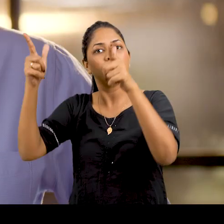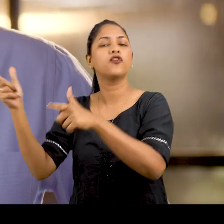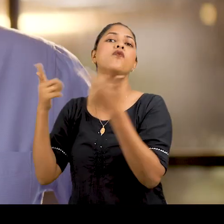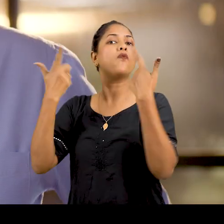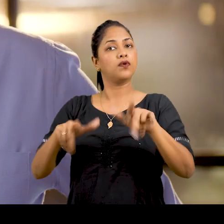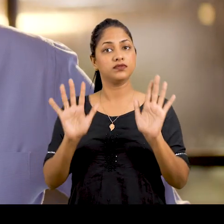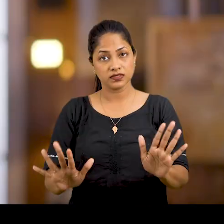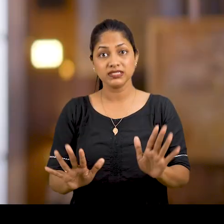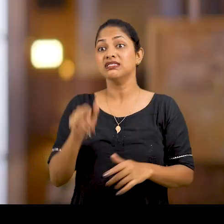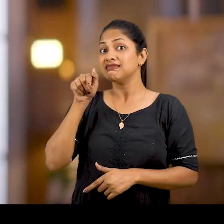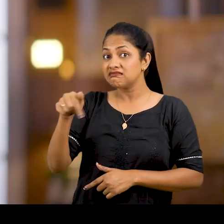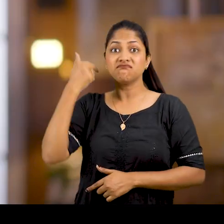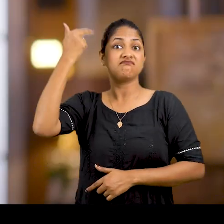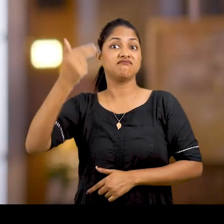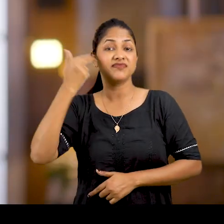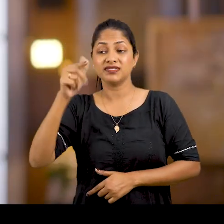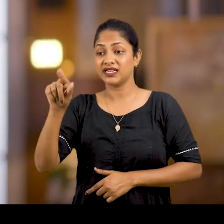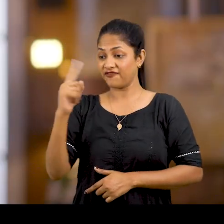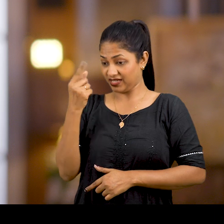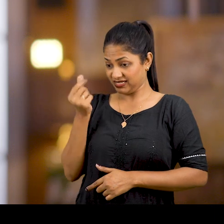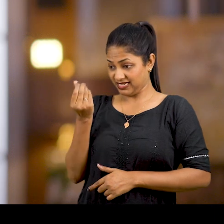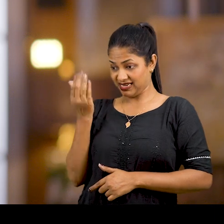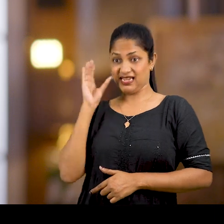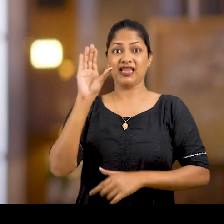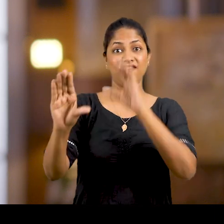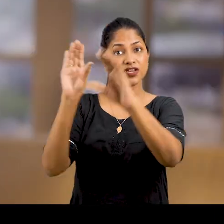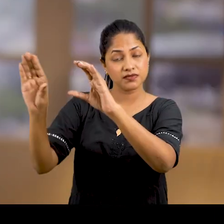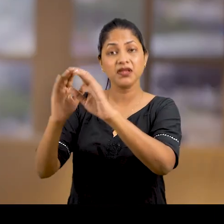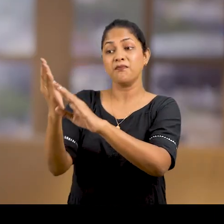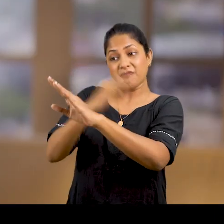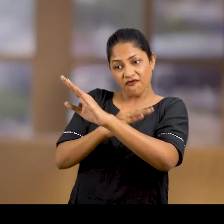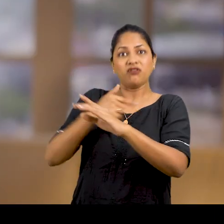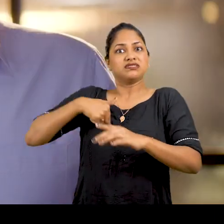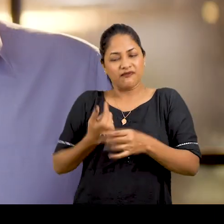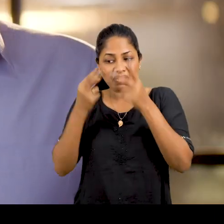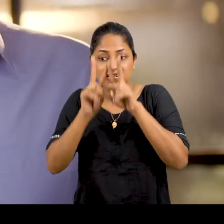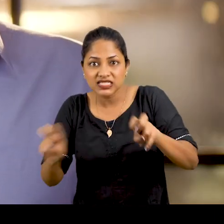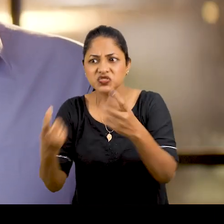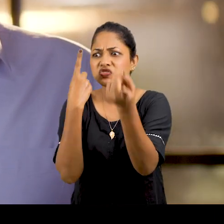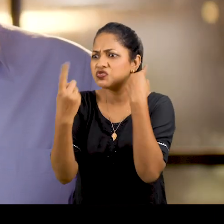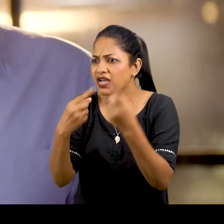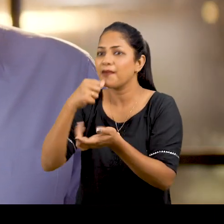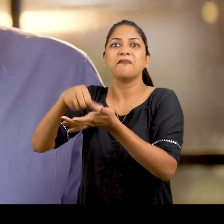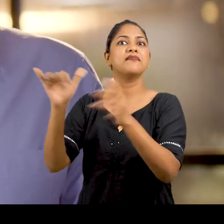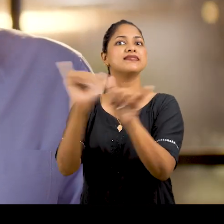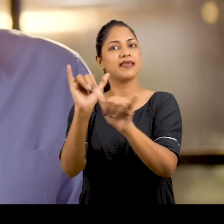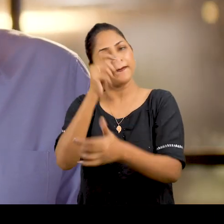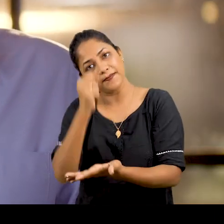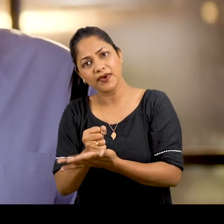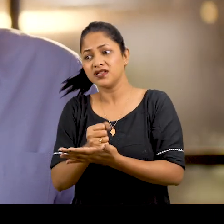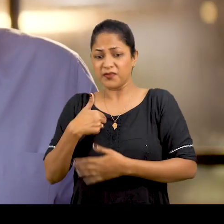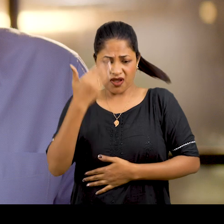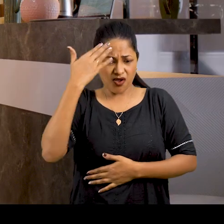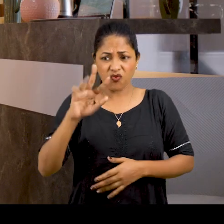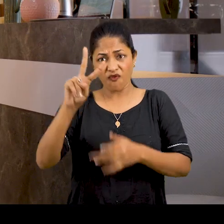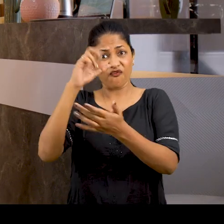చేస్తారు. అందుకనే పెట్టుబడిదారుడిగా మారే ముందు పరిశోధకుడుగా మారండి. ఈ యూపీఐ ఐడి వెరిఫై చేయబడిందో లేదో